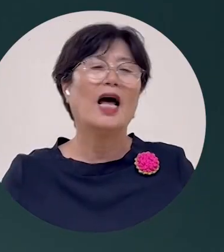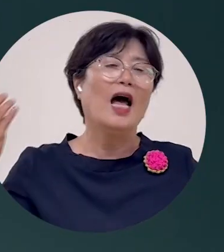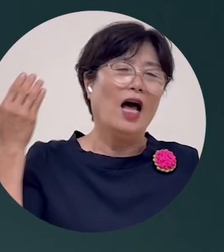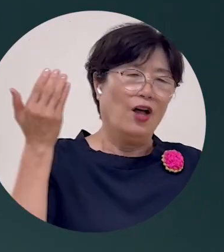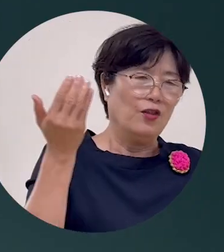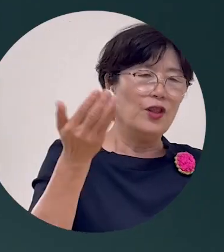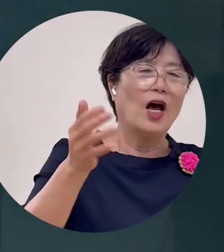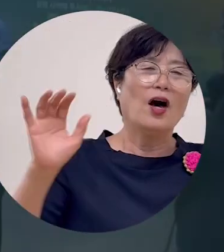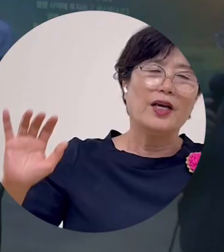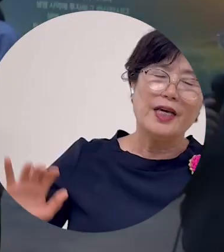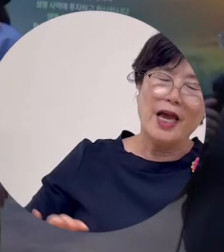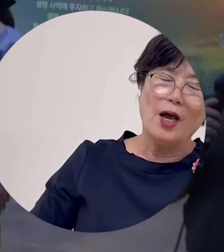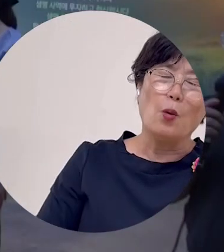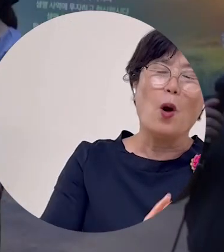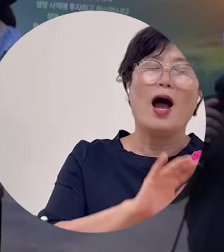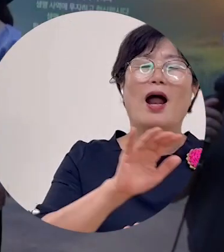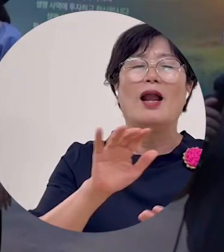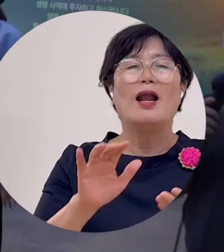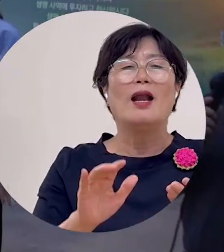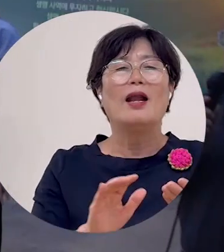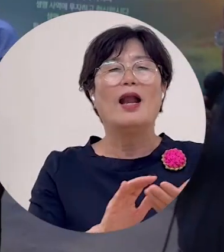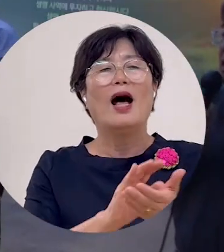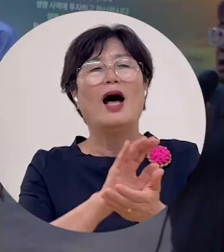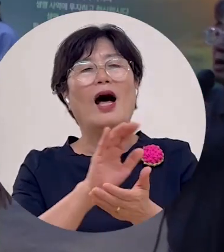지키시는 자 너의